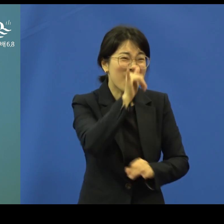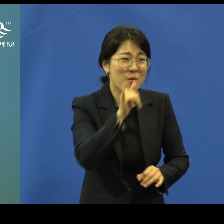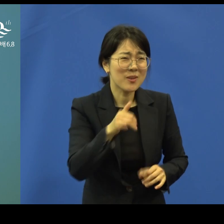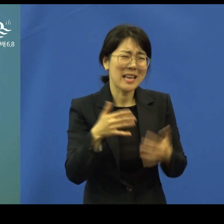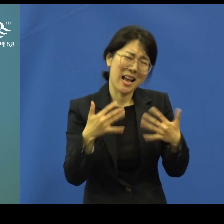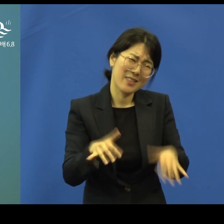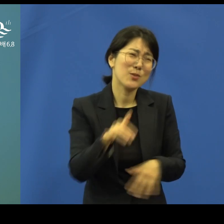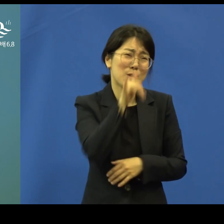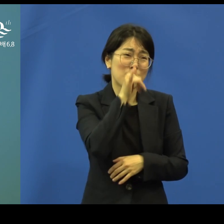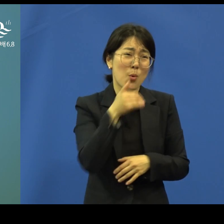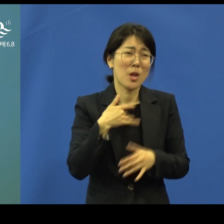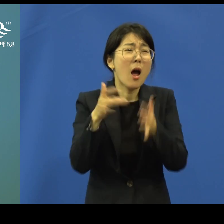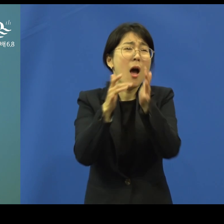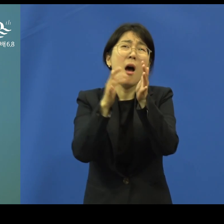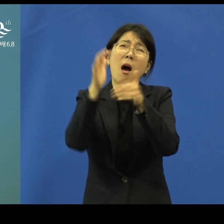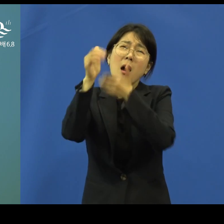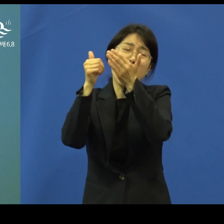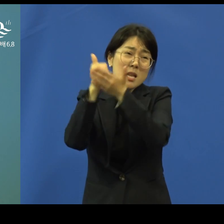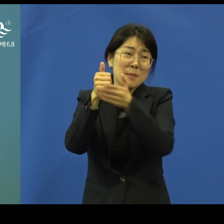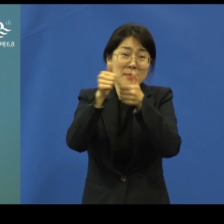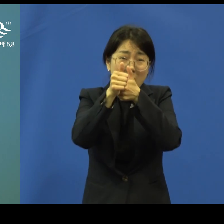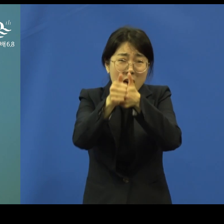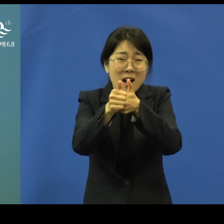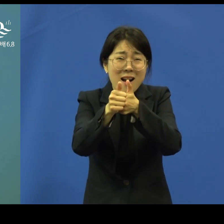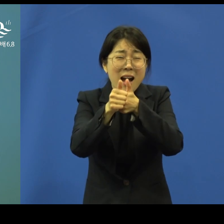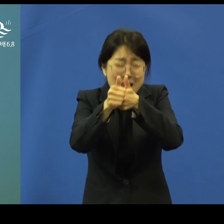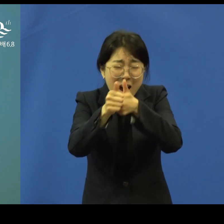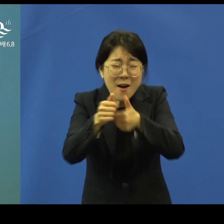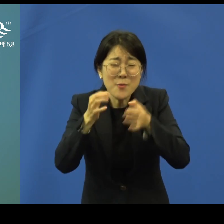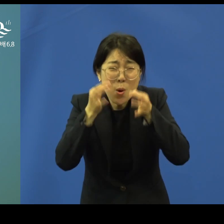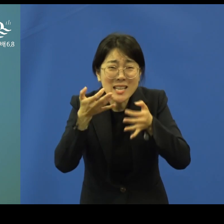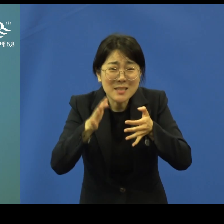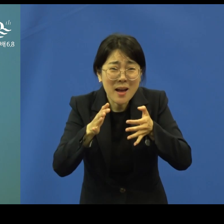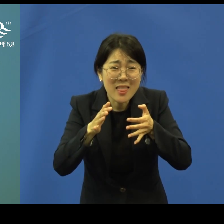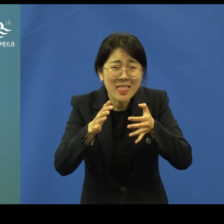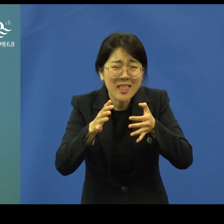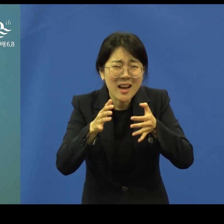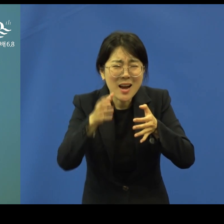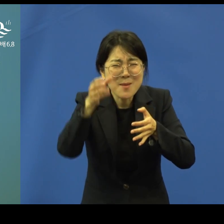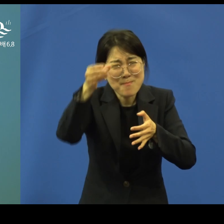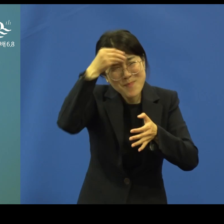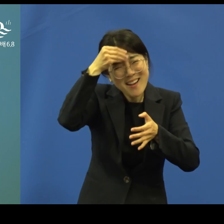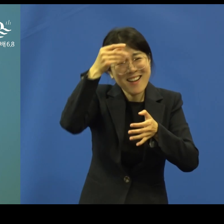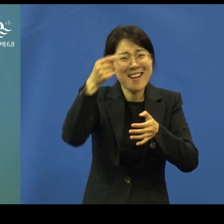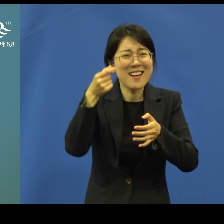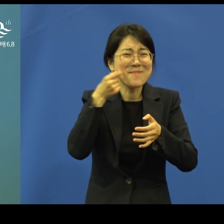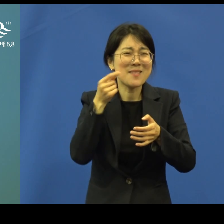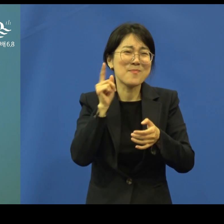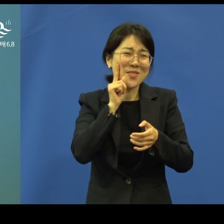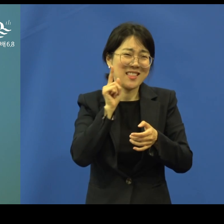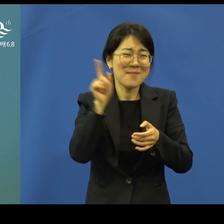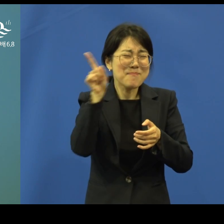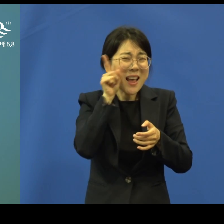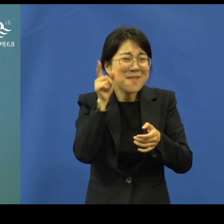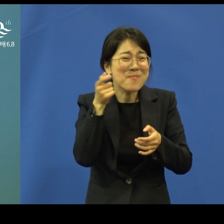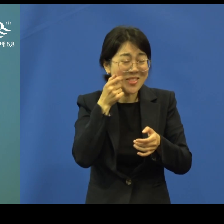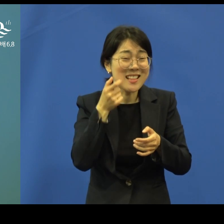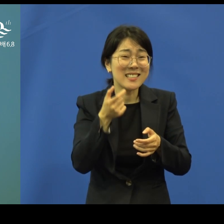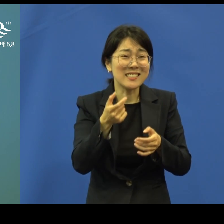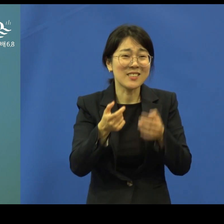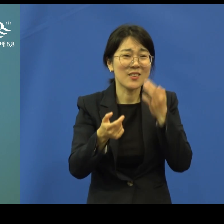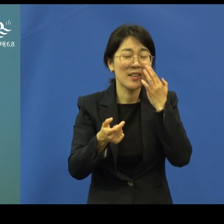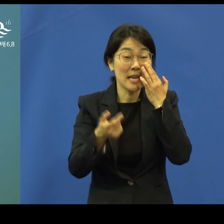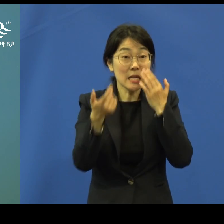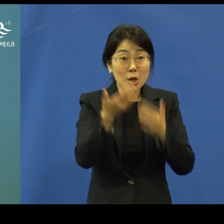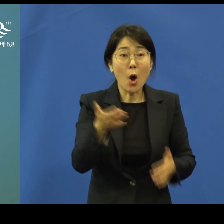있고 하나님의 말씀을 따라 다 살아갈 수는 없어요. 그러나 한 가지 분명한 것은 주님,